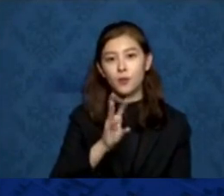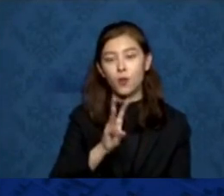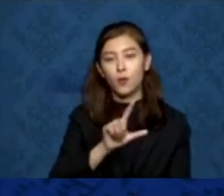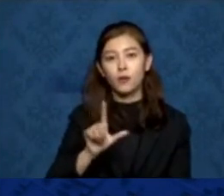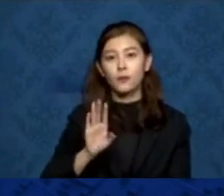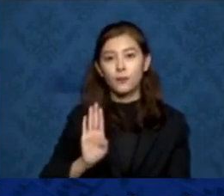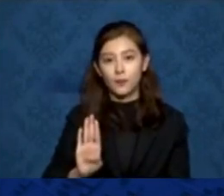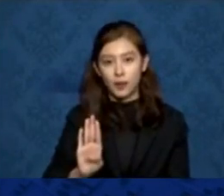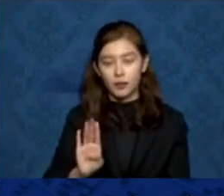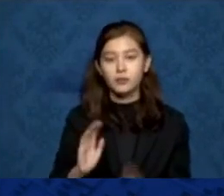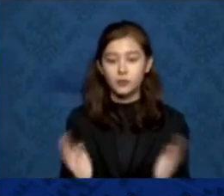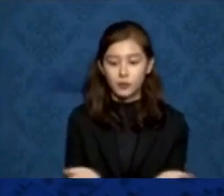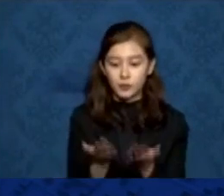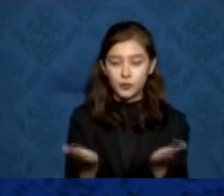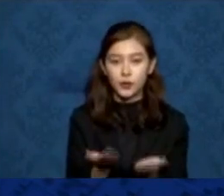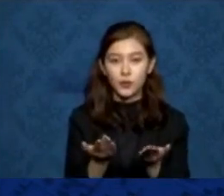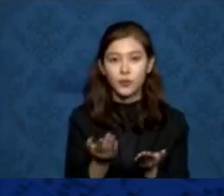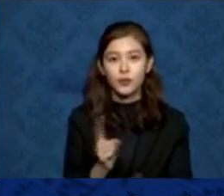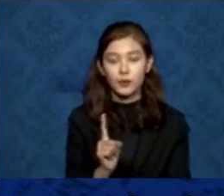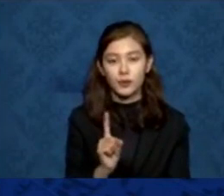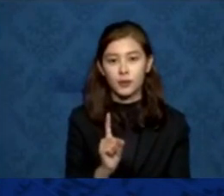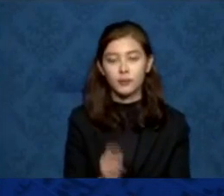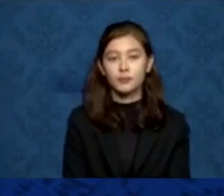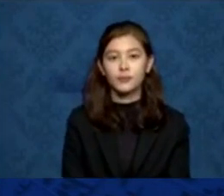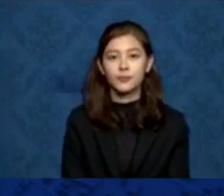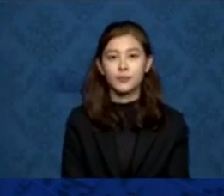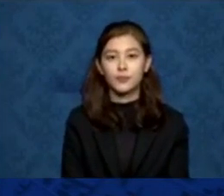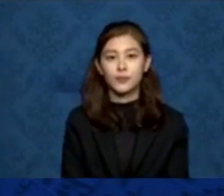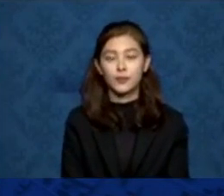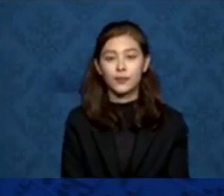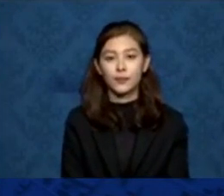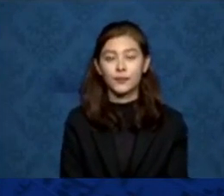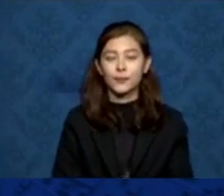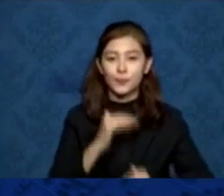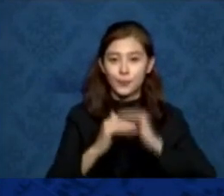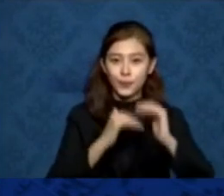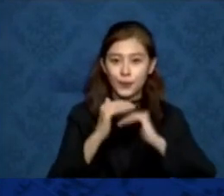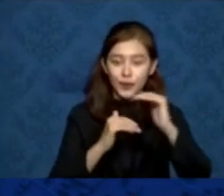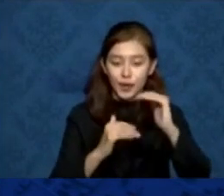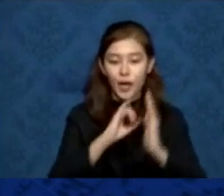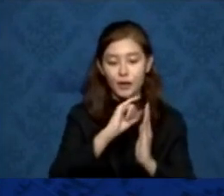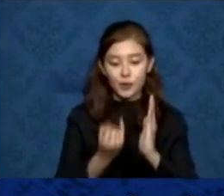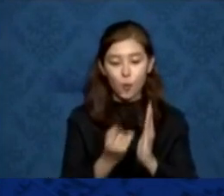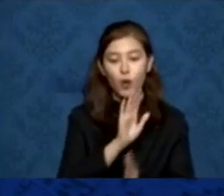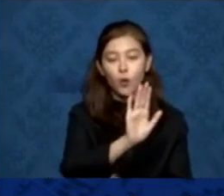ปีงบประมาณ2568นอกจากนั้นรัฐบาลได้จัดสรรงบประมาณรายจ่ายเอาไว้ที่